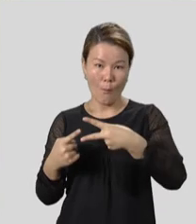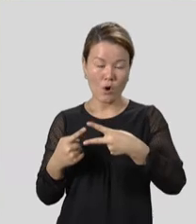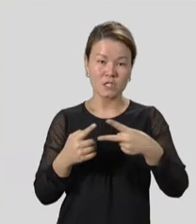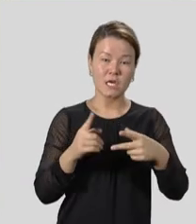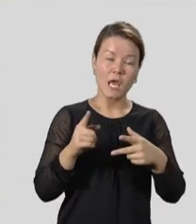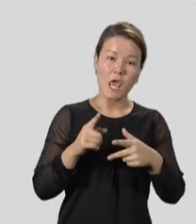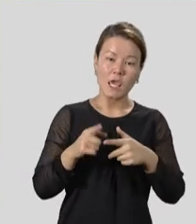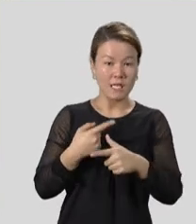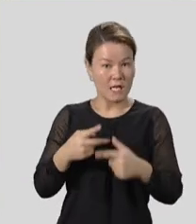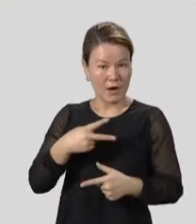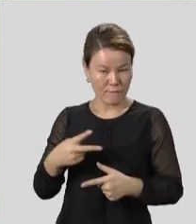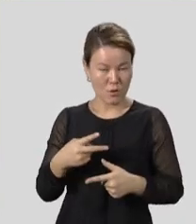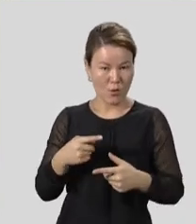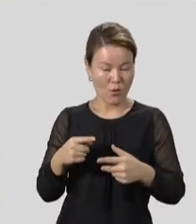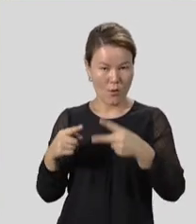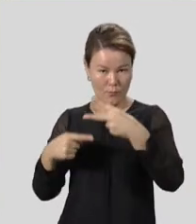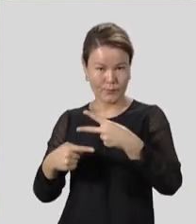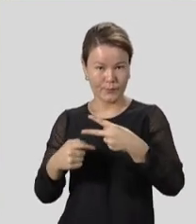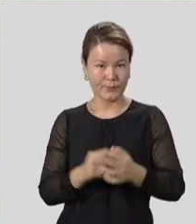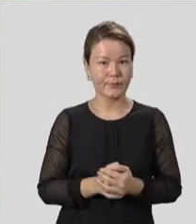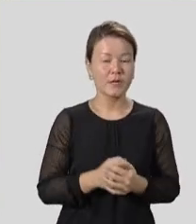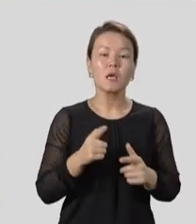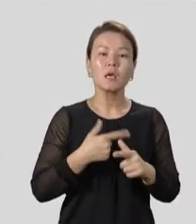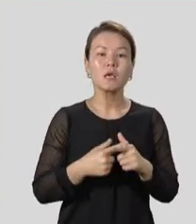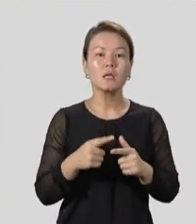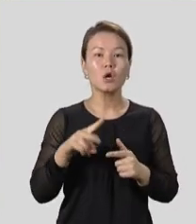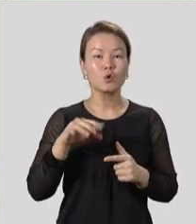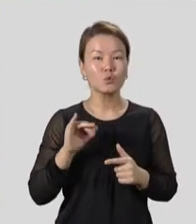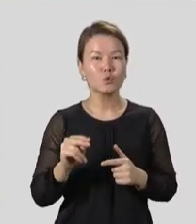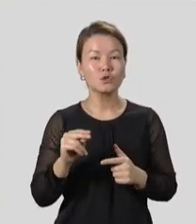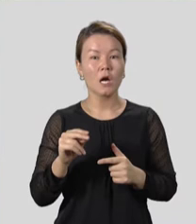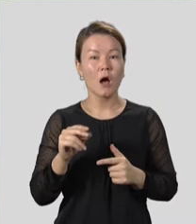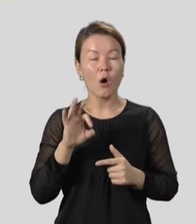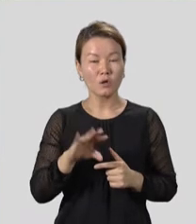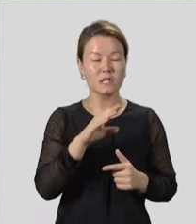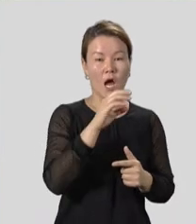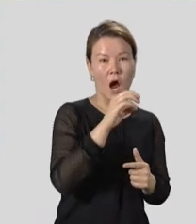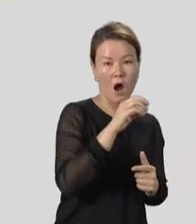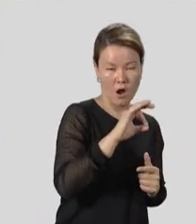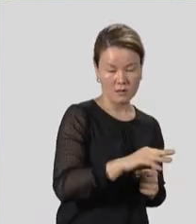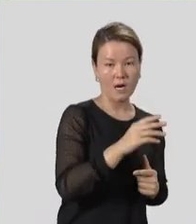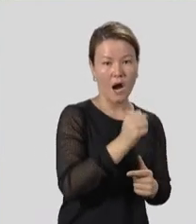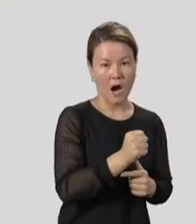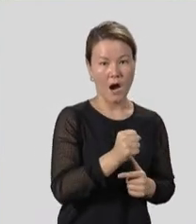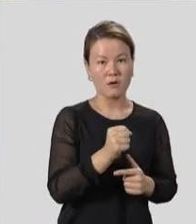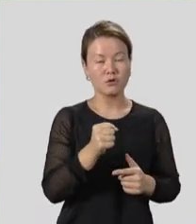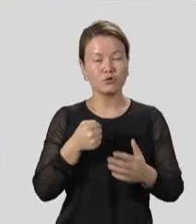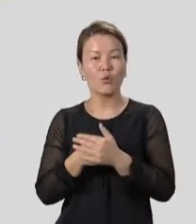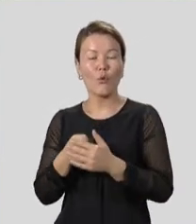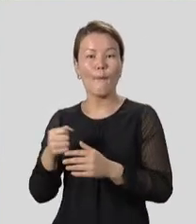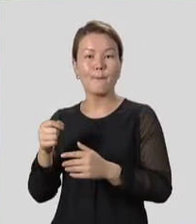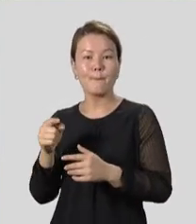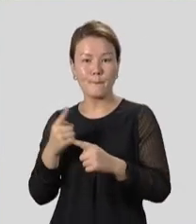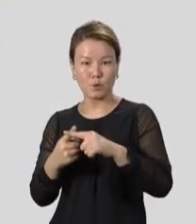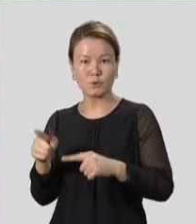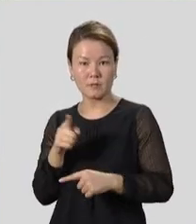А, или, как видите, луч от А до плюс бесконечности перед А ставят не круглую,